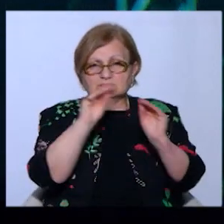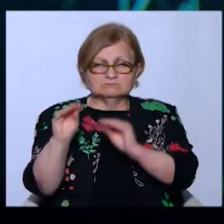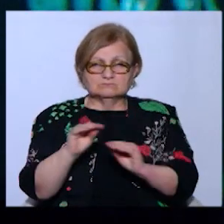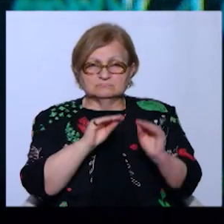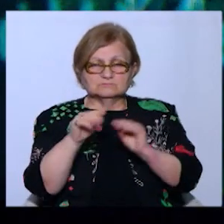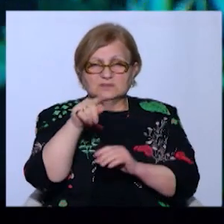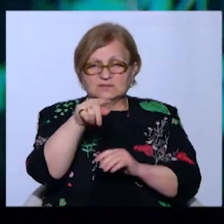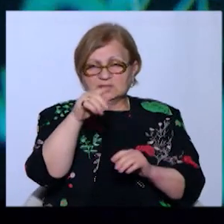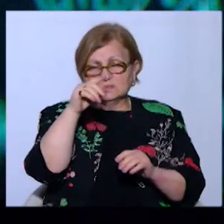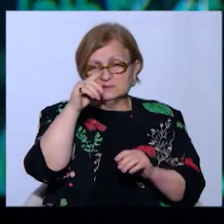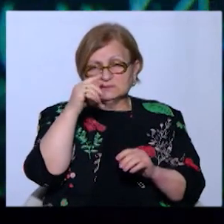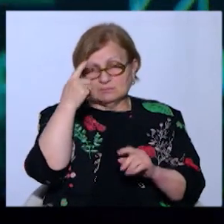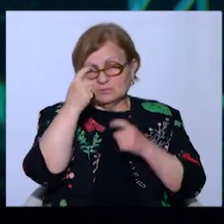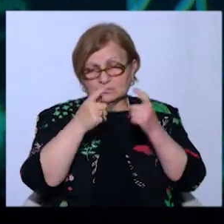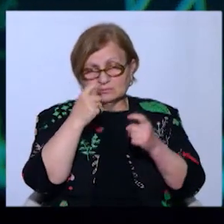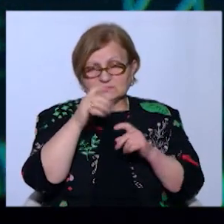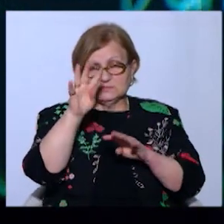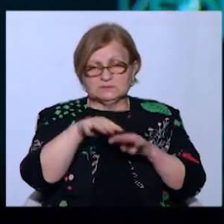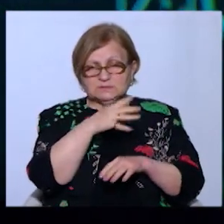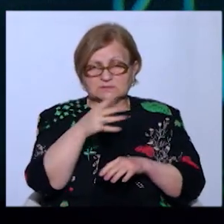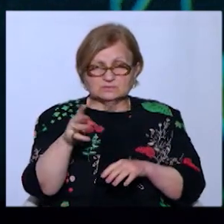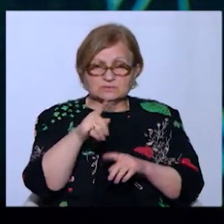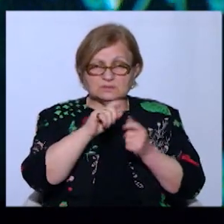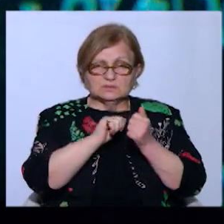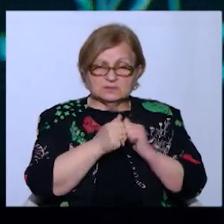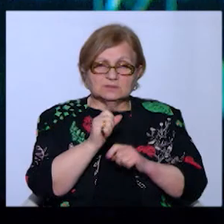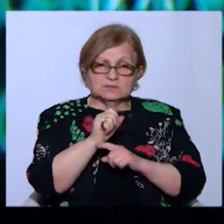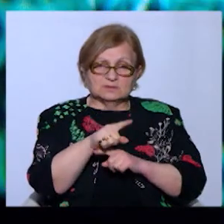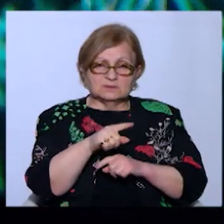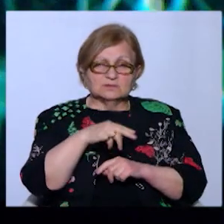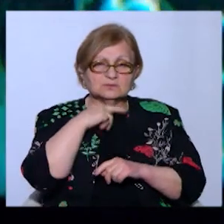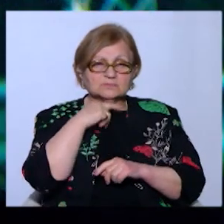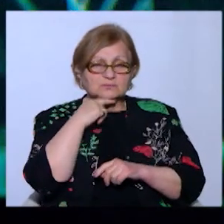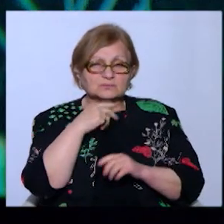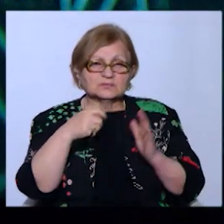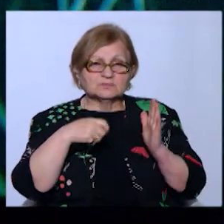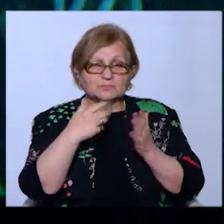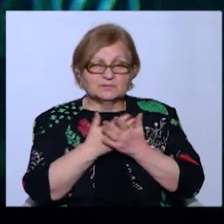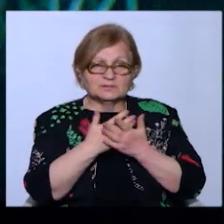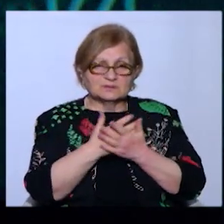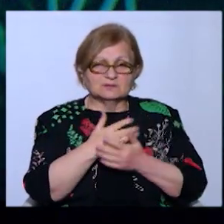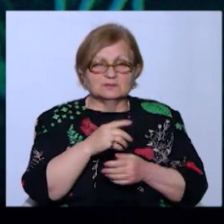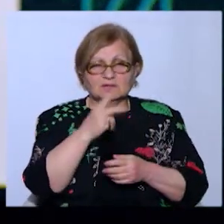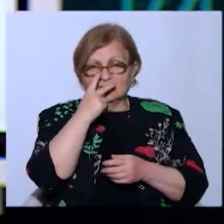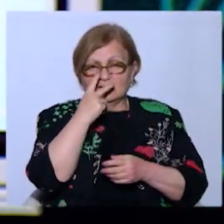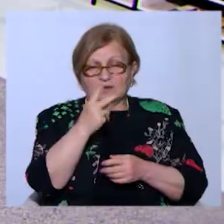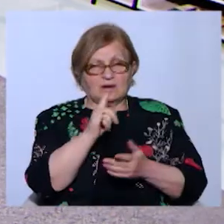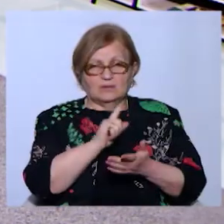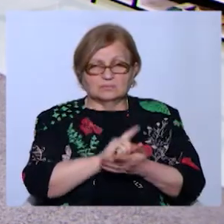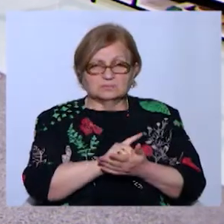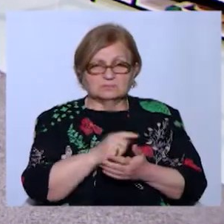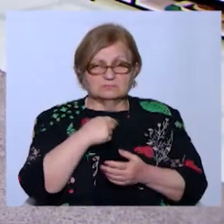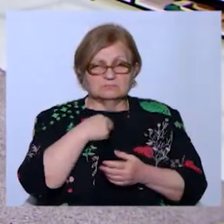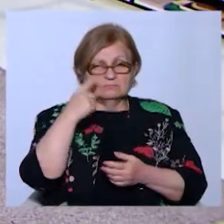ეს ინფორმაცია ცხრილში და დაიმახსოვრეთ. ასევე დავალებად გიტოვებთ უყურეთ ფილმს, ვისაც არ გინახავთ კაცი, რომელმაც შეიცნა უსასრულობა. მე